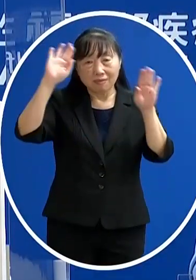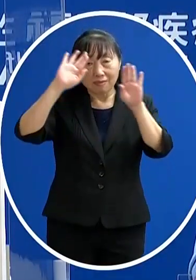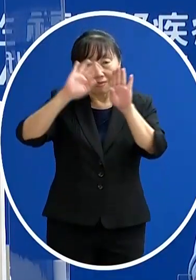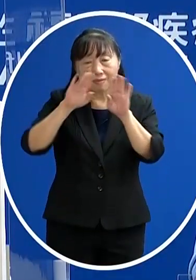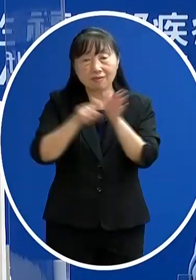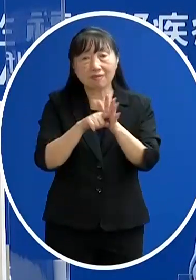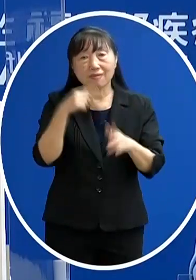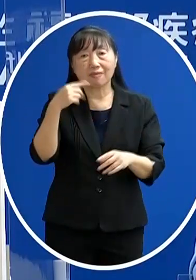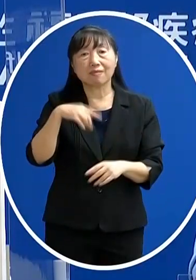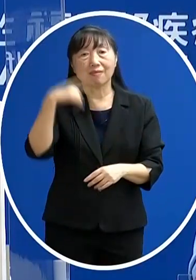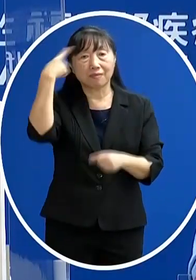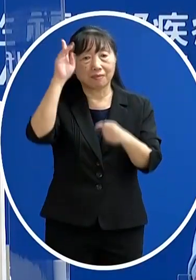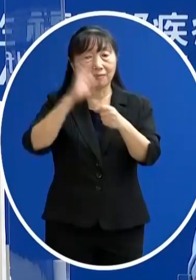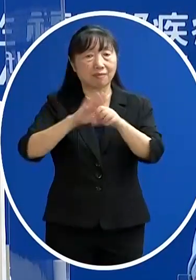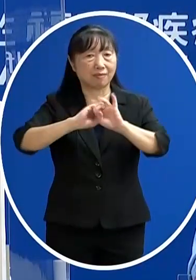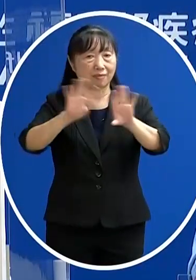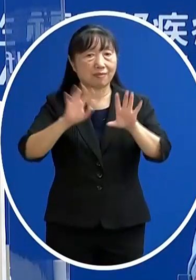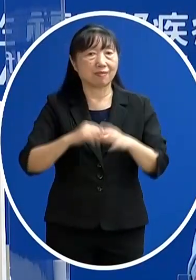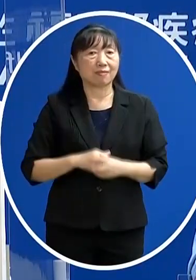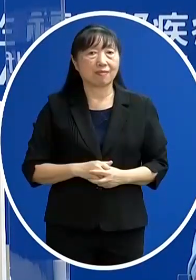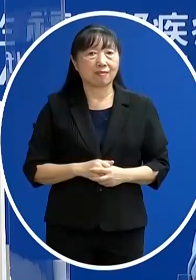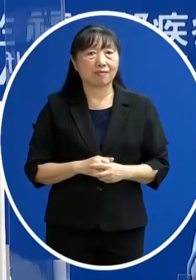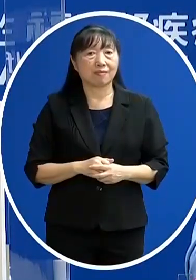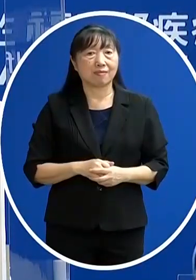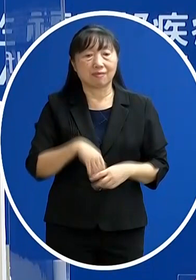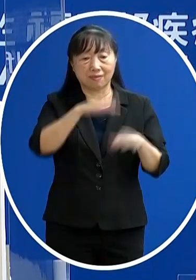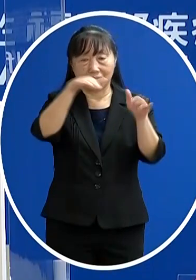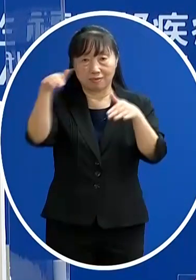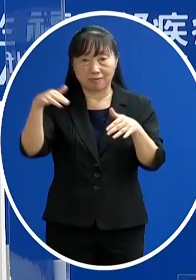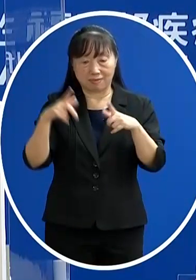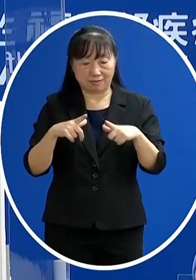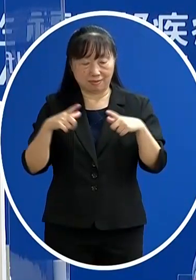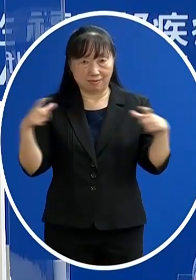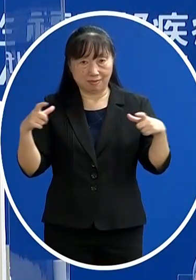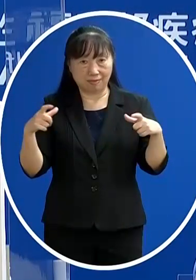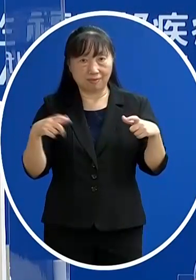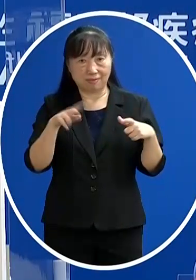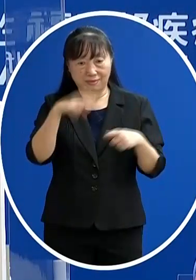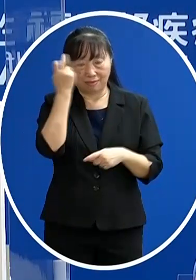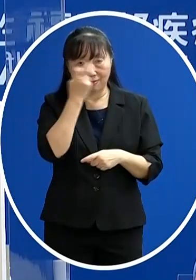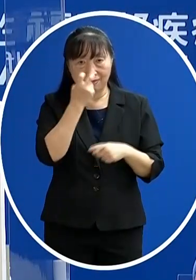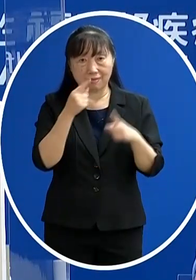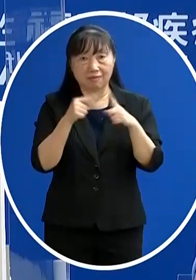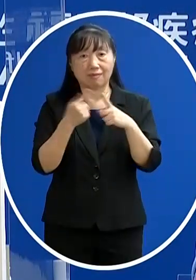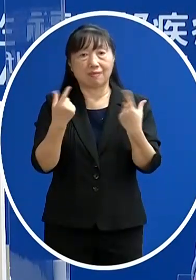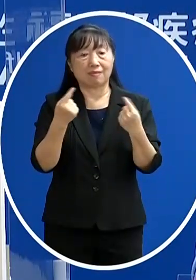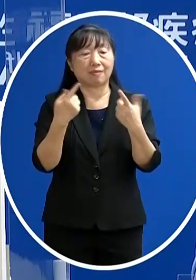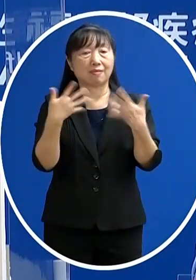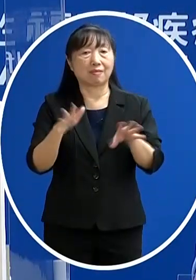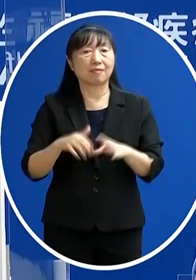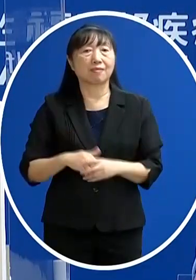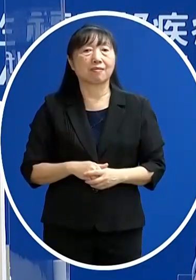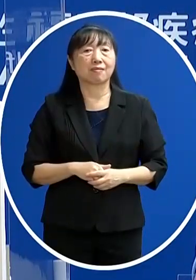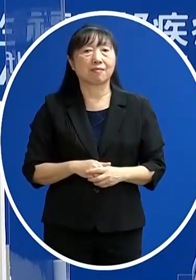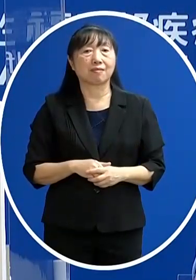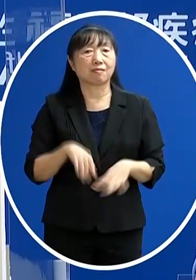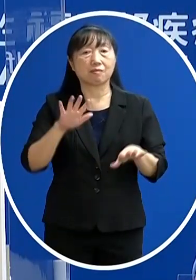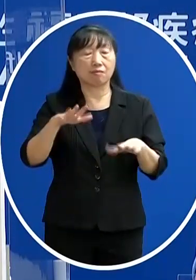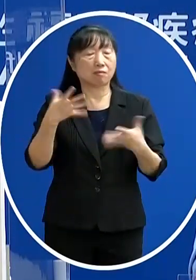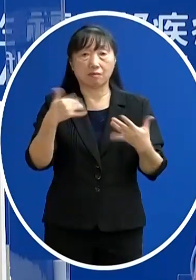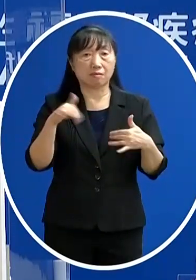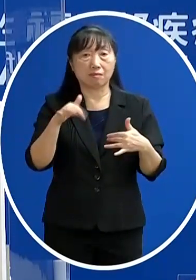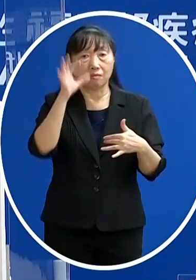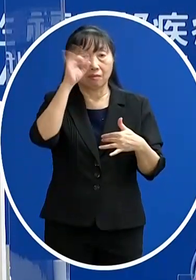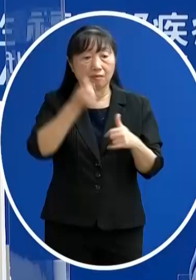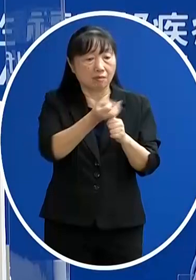那明天再跟大家做报告，所以框列的范围大，那筛检的人也多，那目前来讲没有看到它